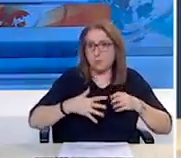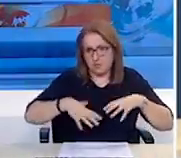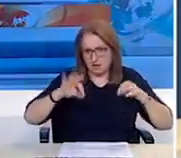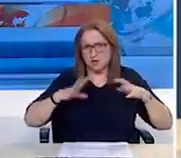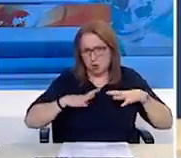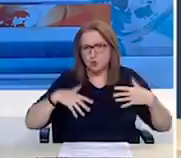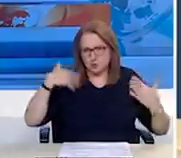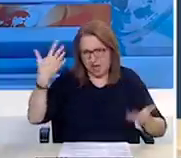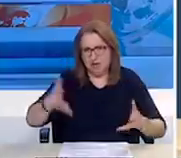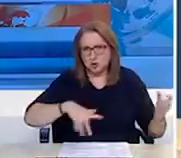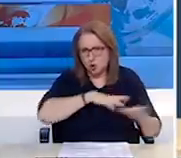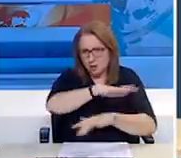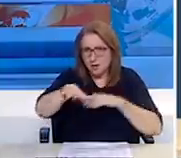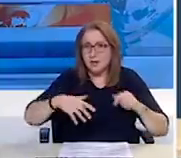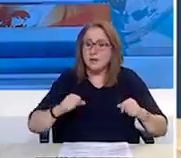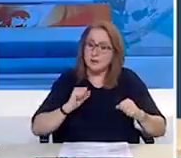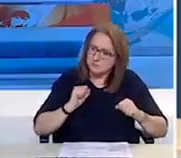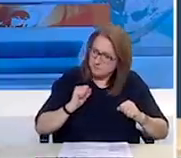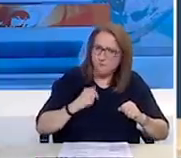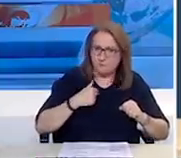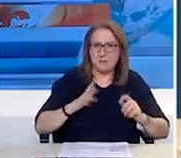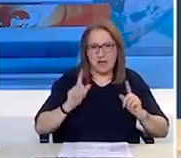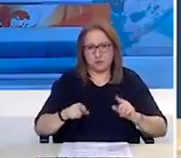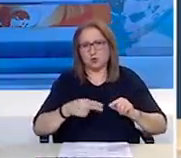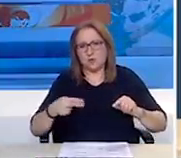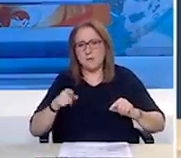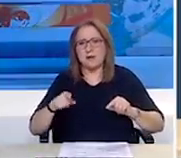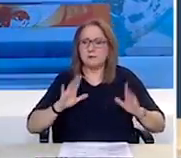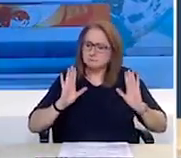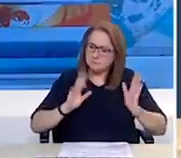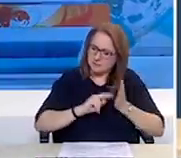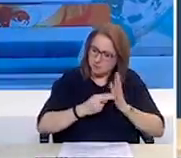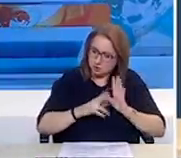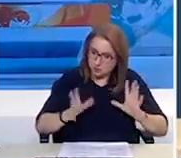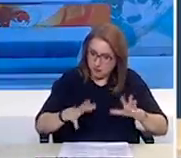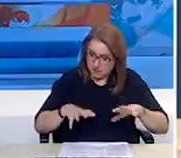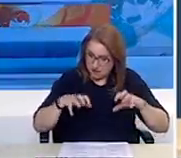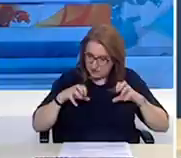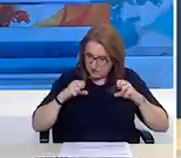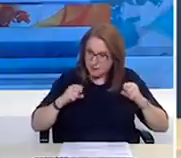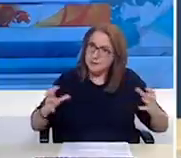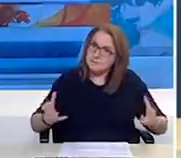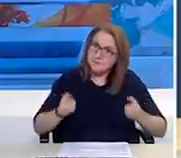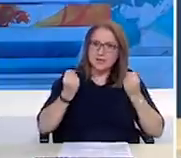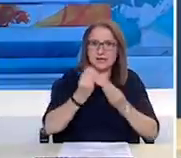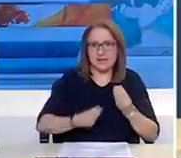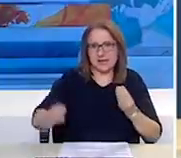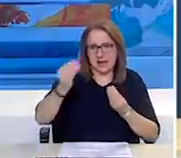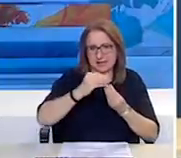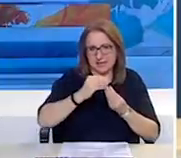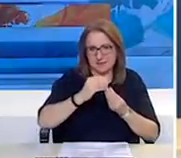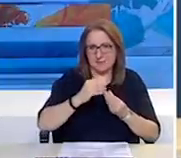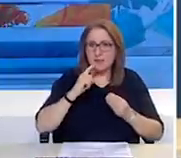το οφείλουμε στον εαυτό μας να παραμείνουμε σε επαγρύπνηση, να διαγνώσκονται έγκαιρα οι περιπτώσεις της νόσου με τον αυξημένο εργαστηριακό